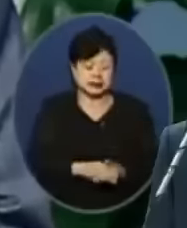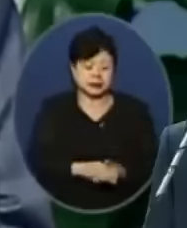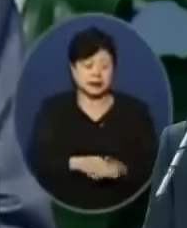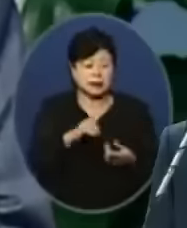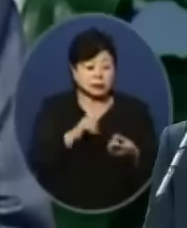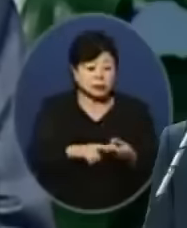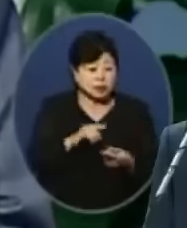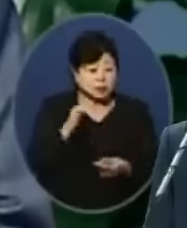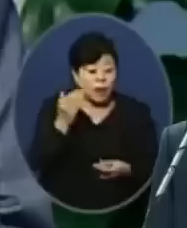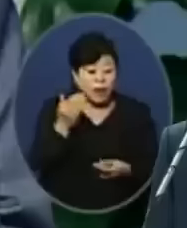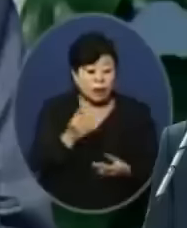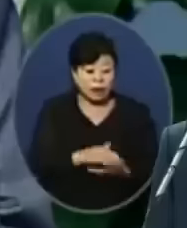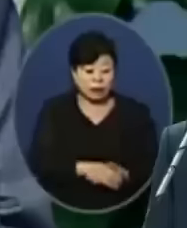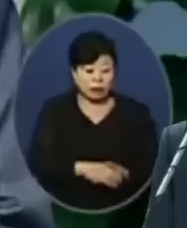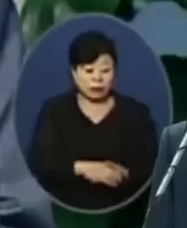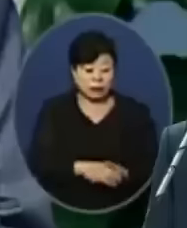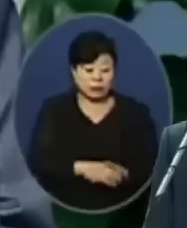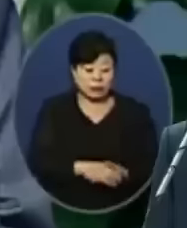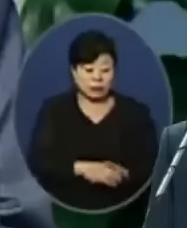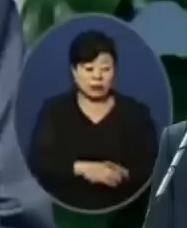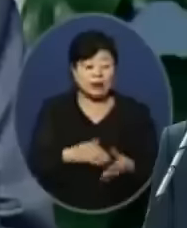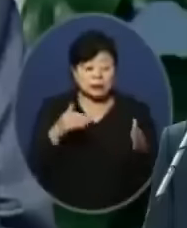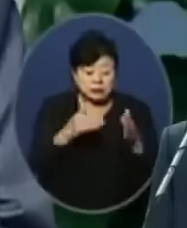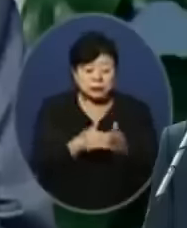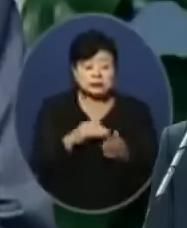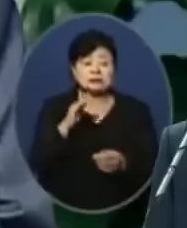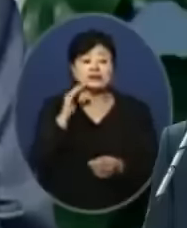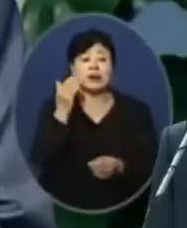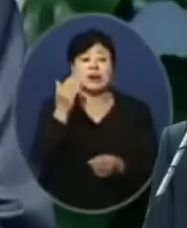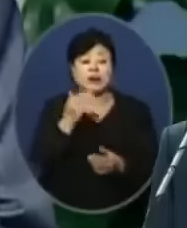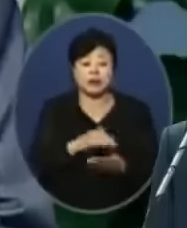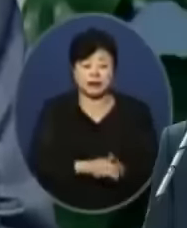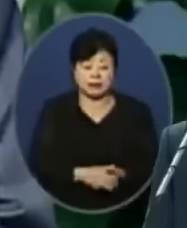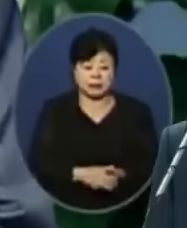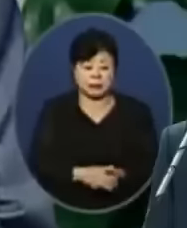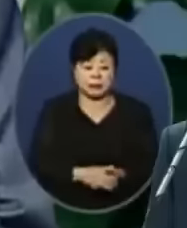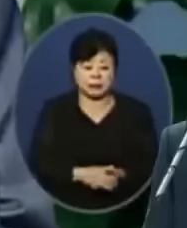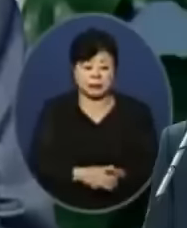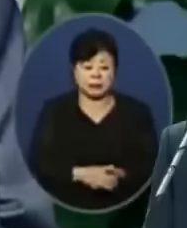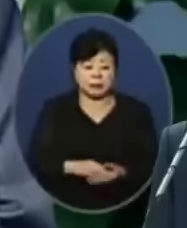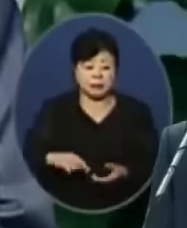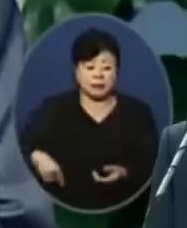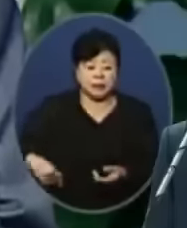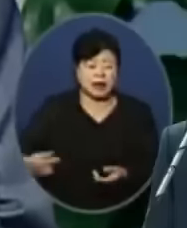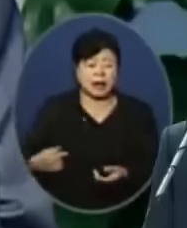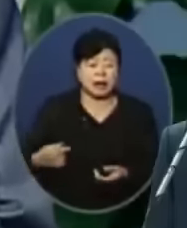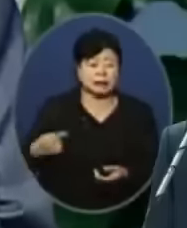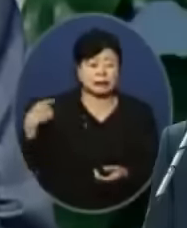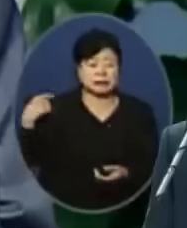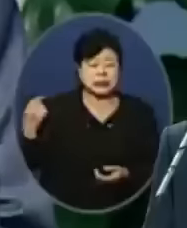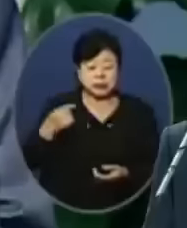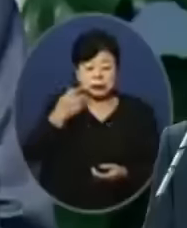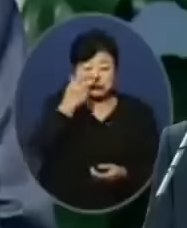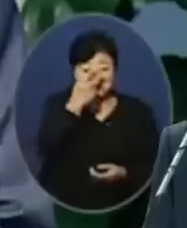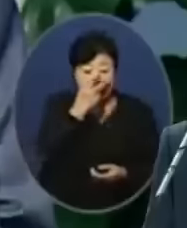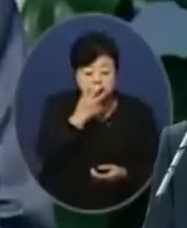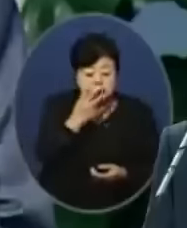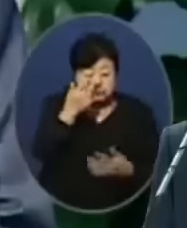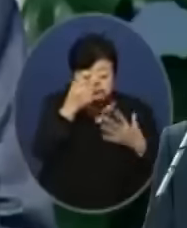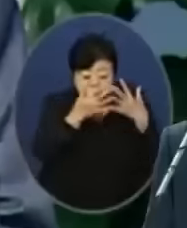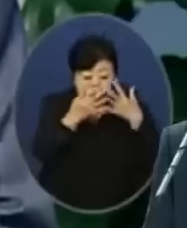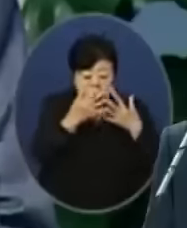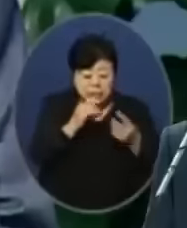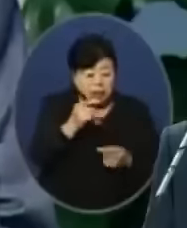그러면 여러분 주변에 끝이 나는 역사가 일어납니다. 허리가 아프고 등이 아프고 눈이 어두워지고 말이 잘 안